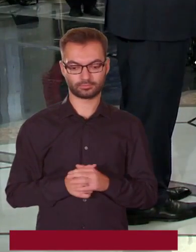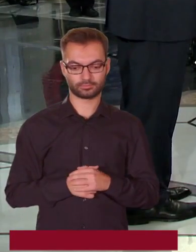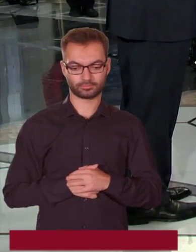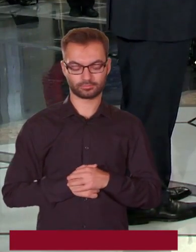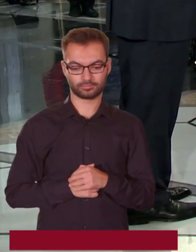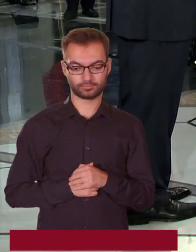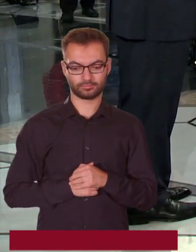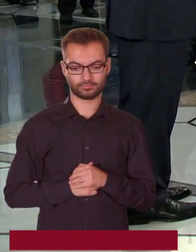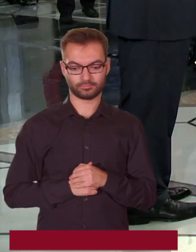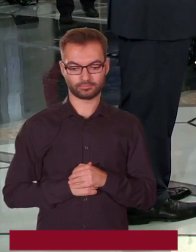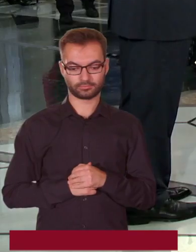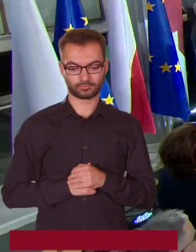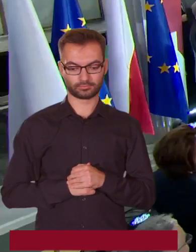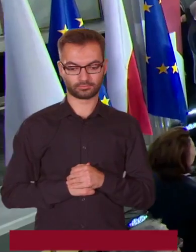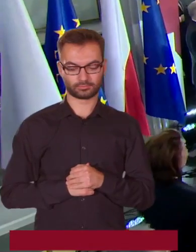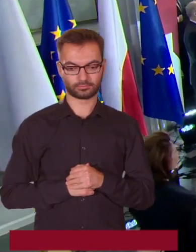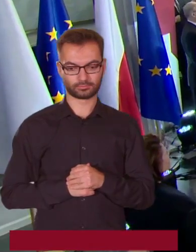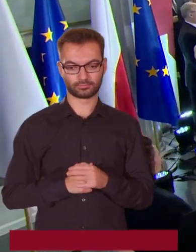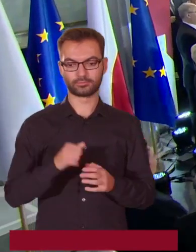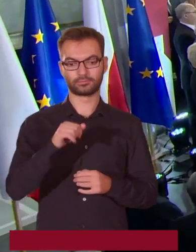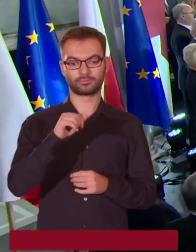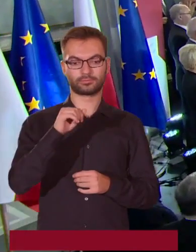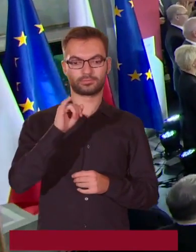Poproszę panią Józefę Hrynkiewicz.